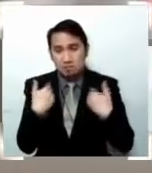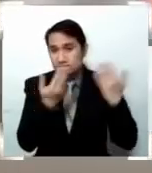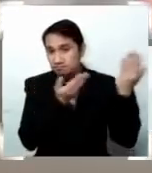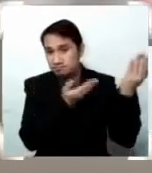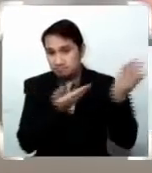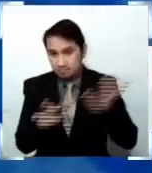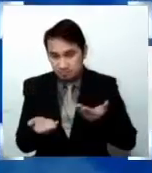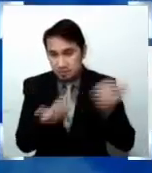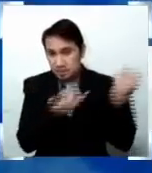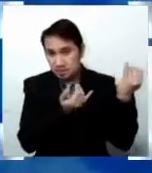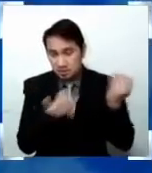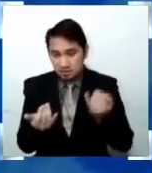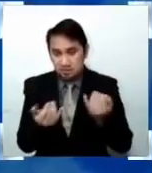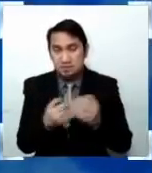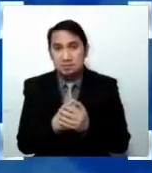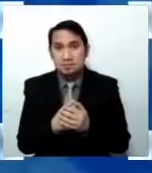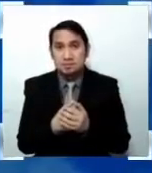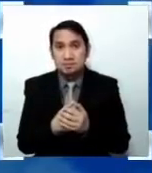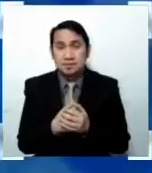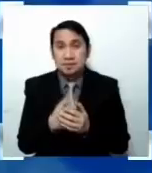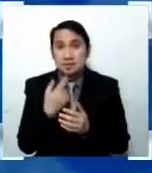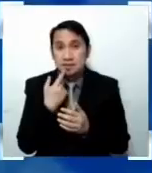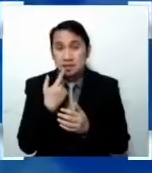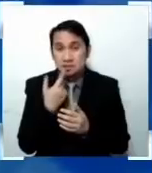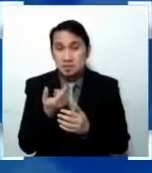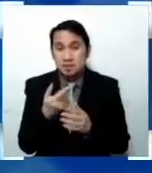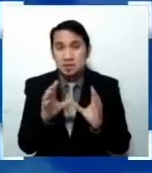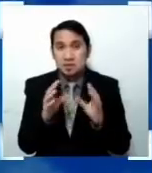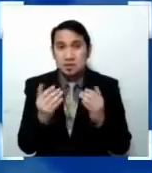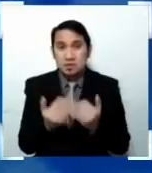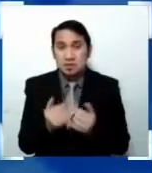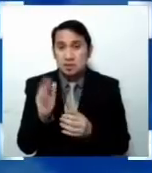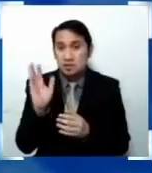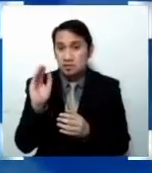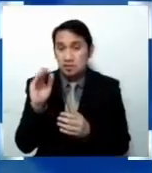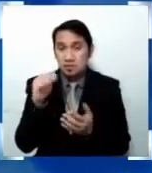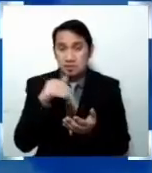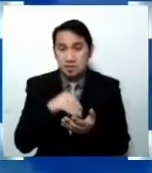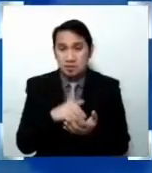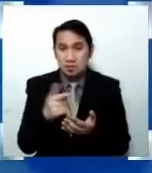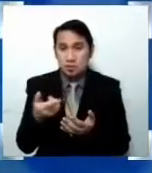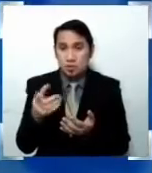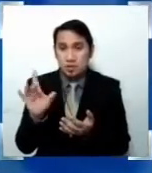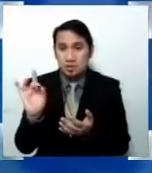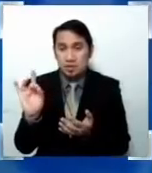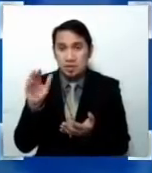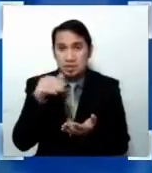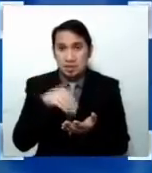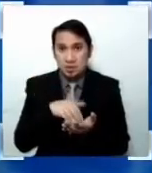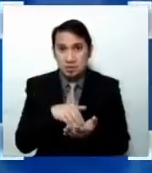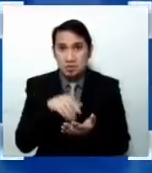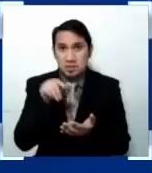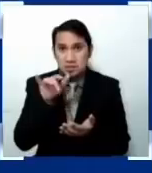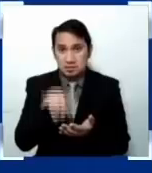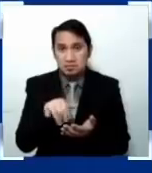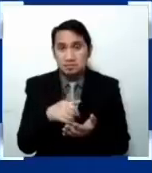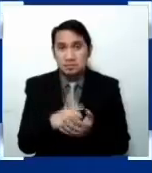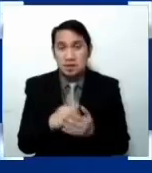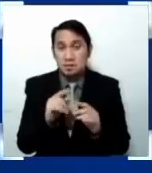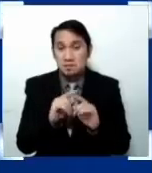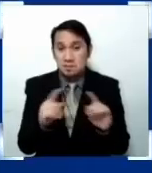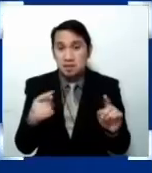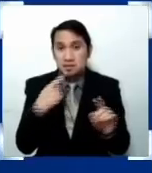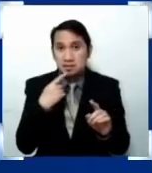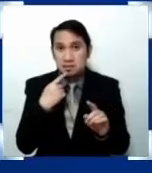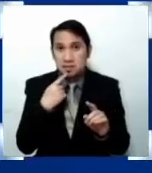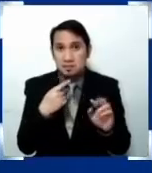sa arthritis. Sabi ng kumpanya, nasa 15,000 hanggang 28,000 ang presyo ng gamot nila. Pero ayon sa Roche, asahan